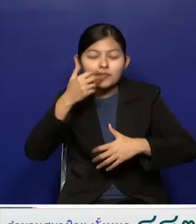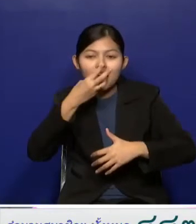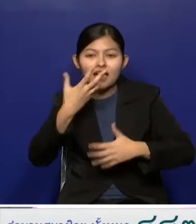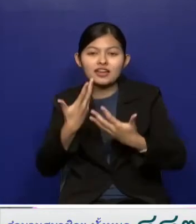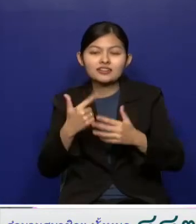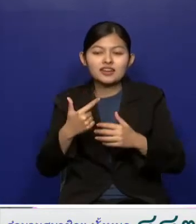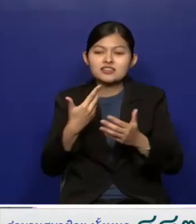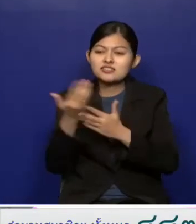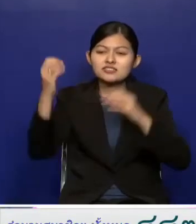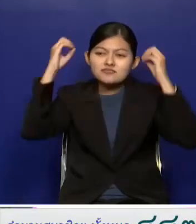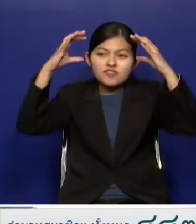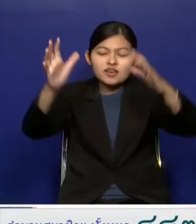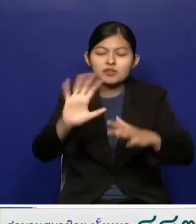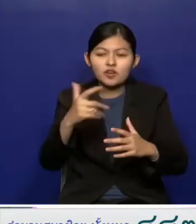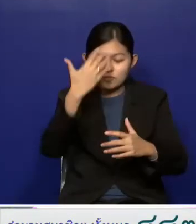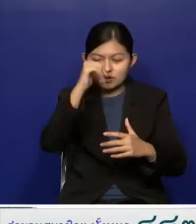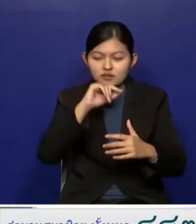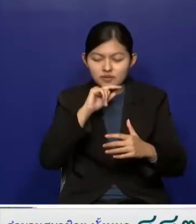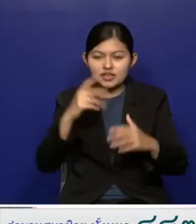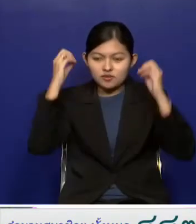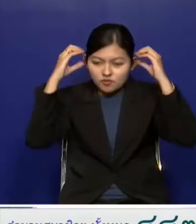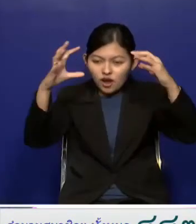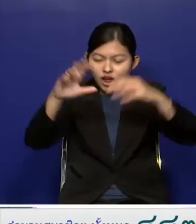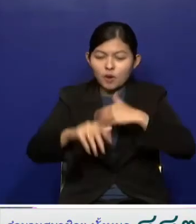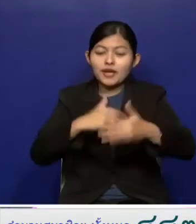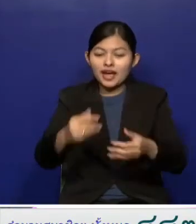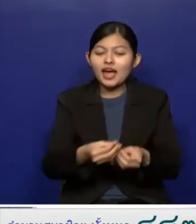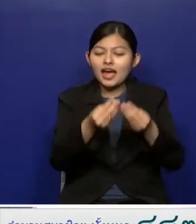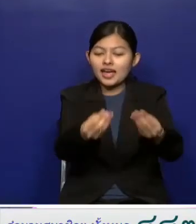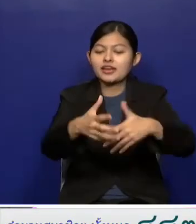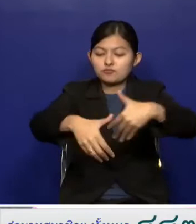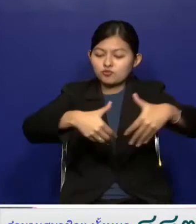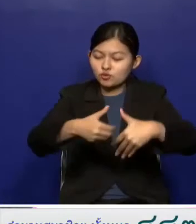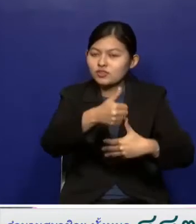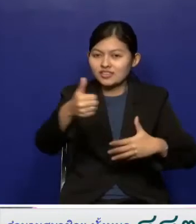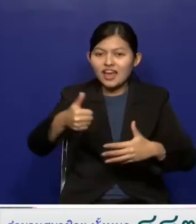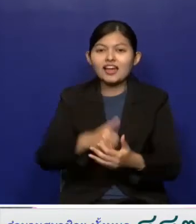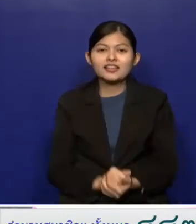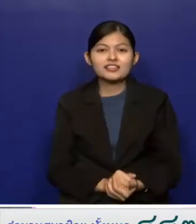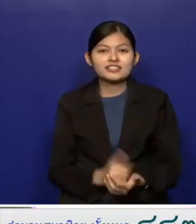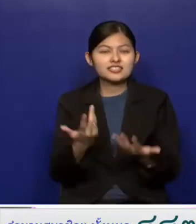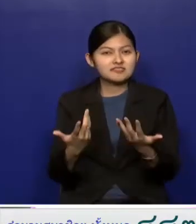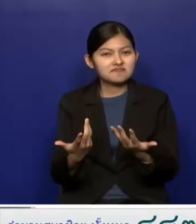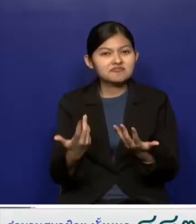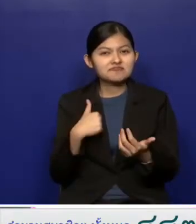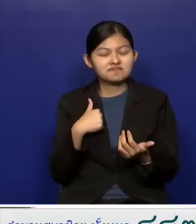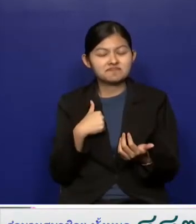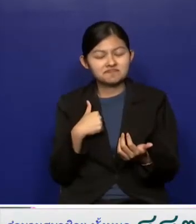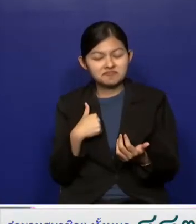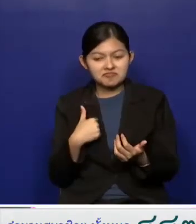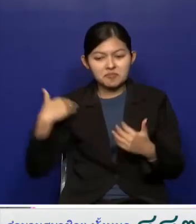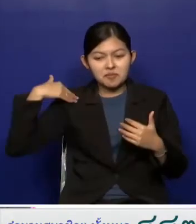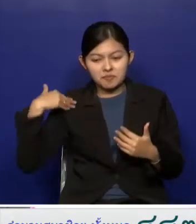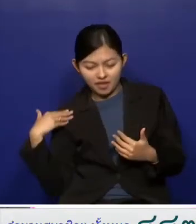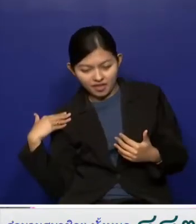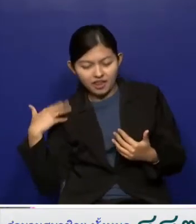าแถมยังมีไฟฟ้าเหลือนำไปจำหน่ายให้กับชุมชนได้อีกนั่นก็คือสิ่งที่ไม่มีค่าสิ่งที่เป็นภาระกลายเ